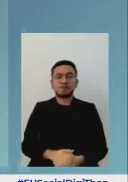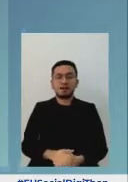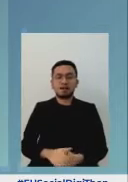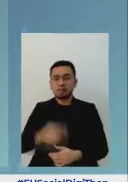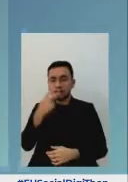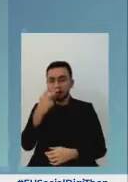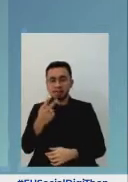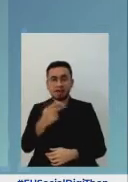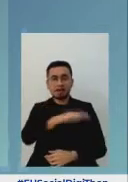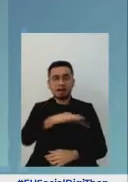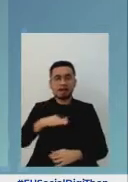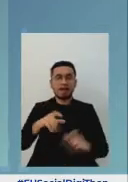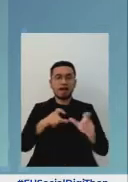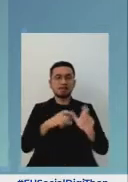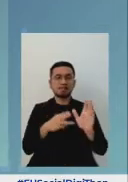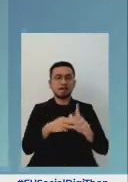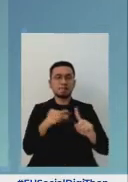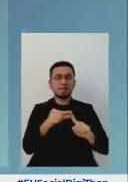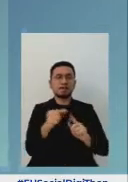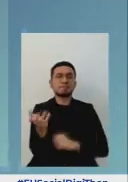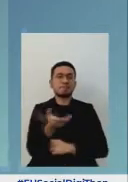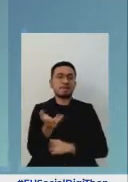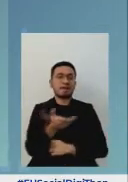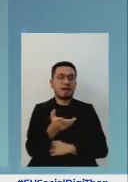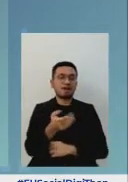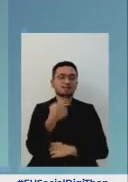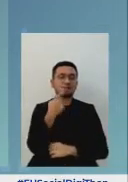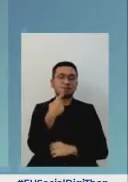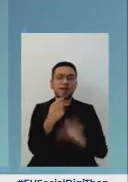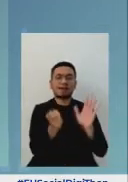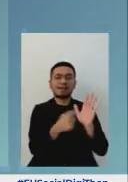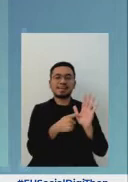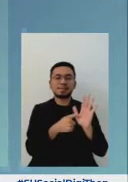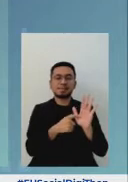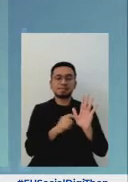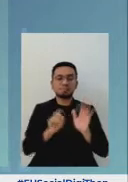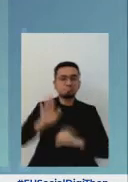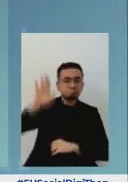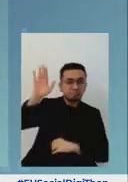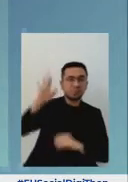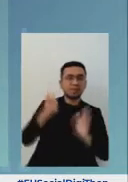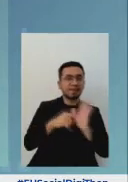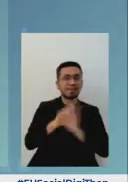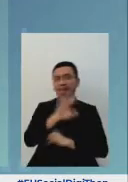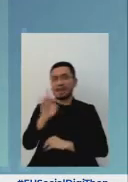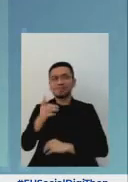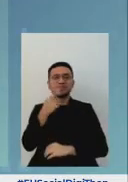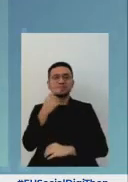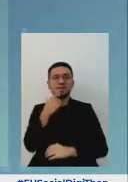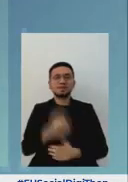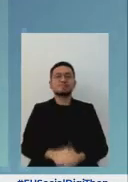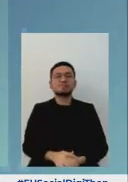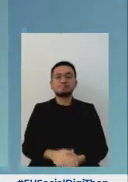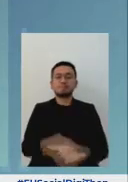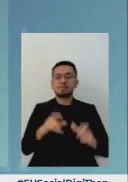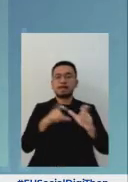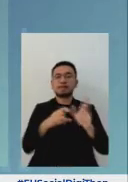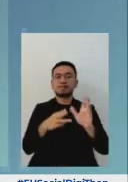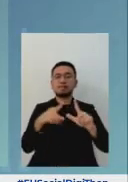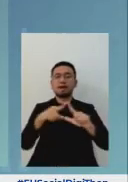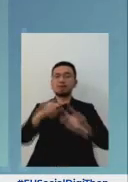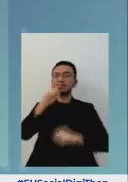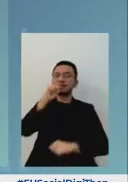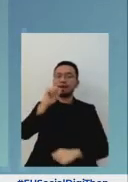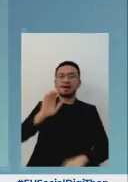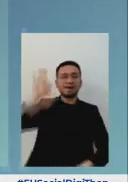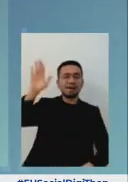SMP nih. Boleh kasih reaction-nya dong yang duduk di bangku SMP. Kemudian yang duduk di bangku SMA nih,